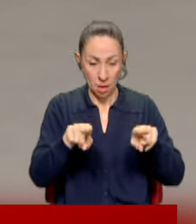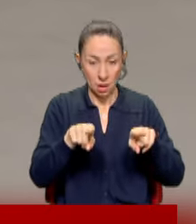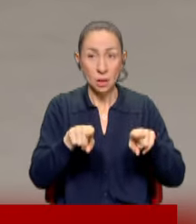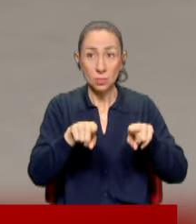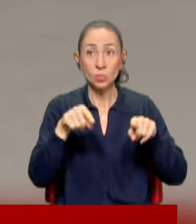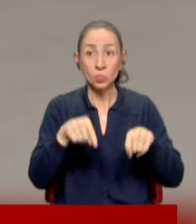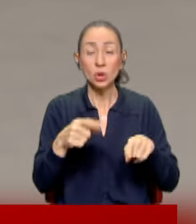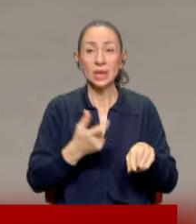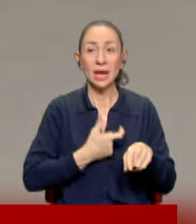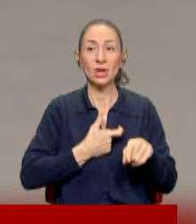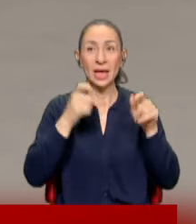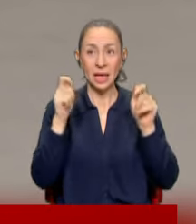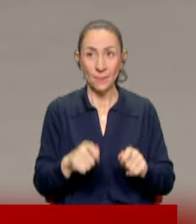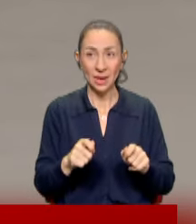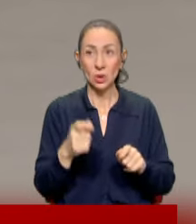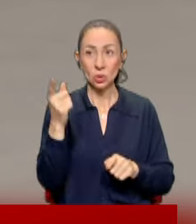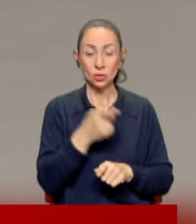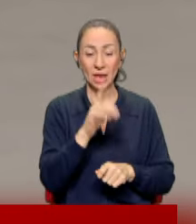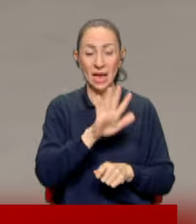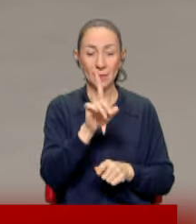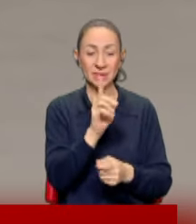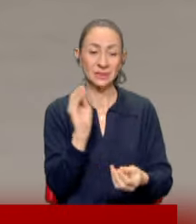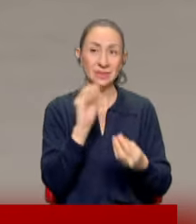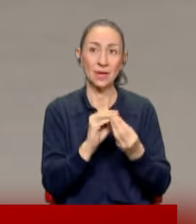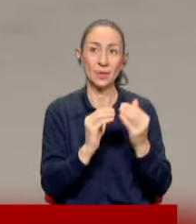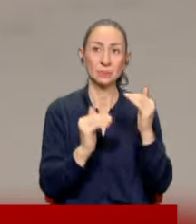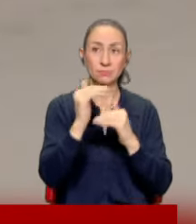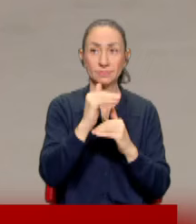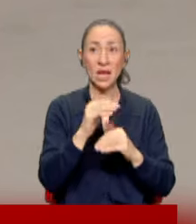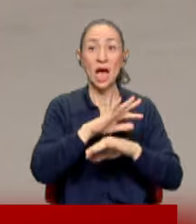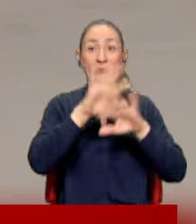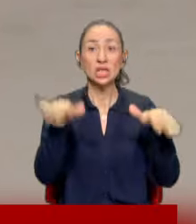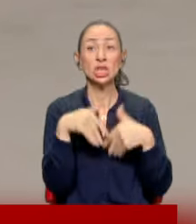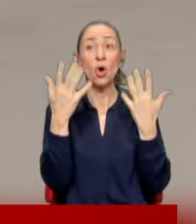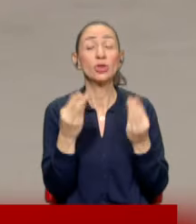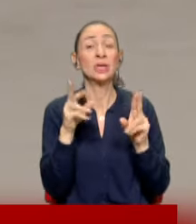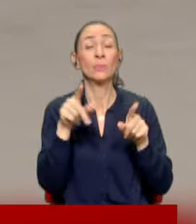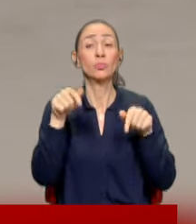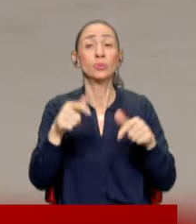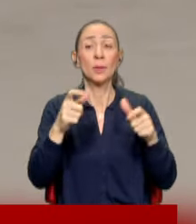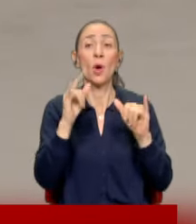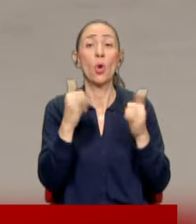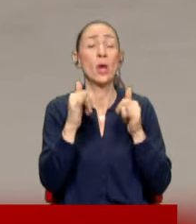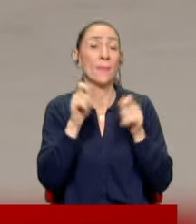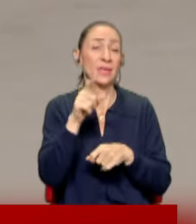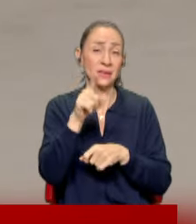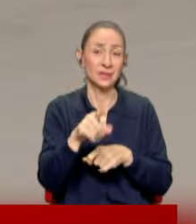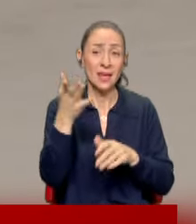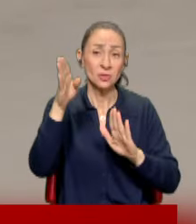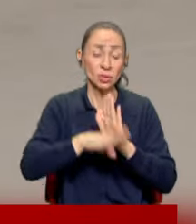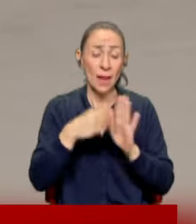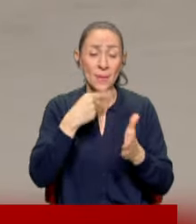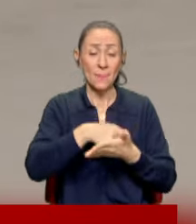artışı da bugün bu kanunla yaparak %50'lik bir artışa ulaştırıyoruz. Her şeyde olduğu gibi burada da bir oyun yaptınız. En